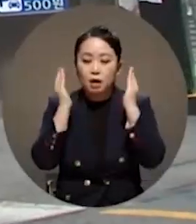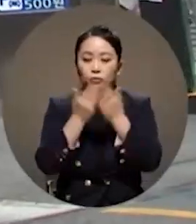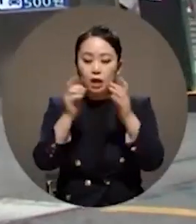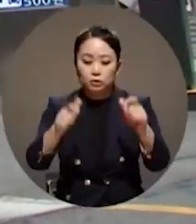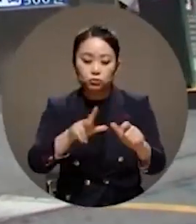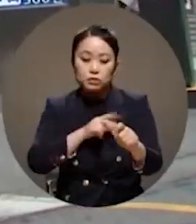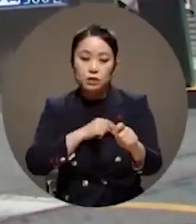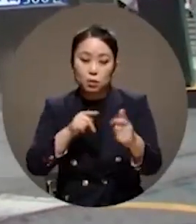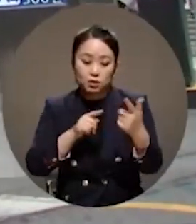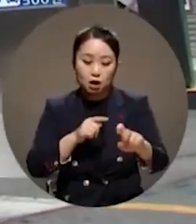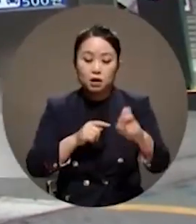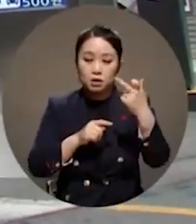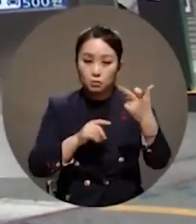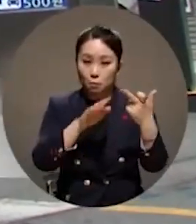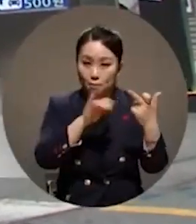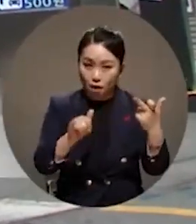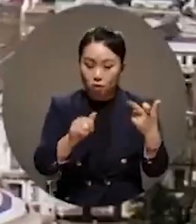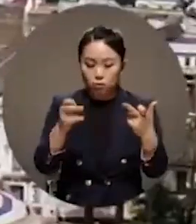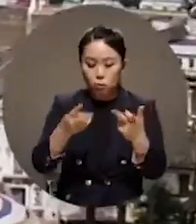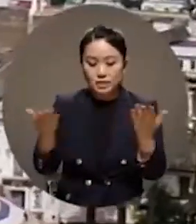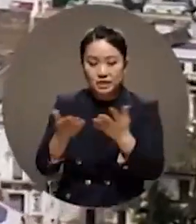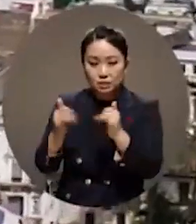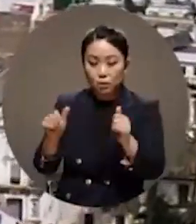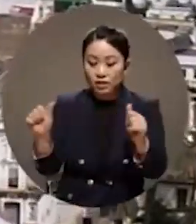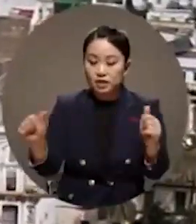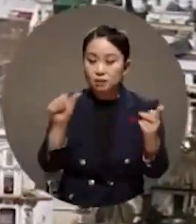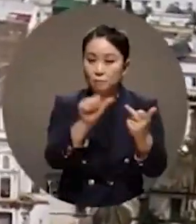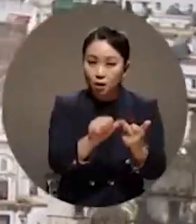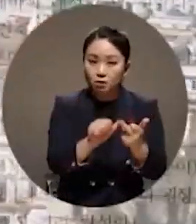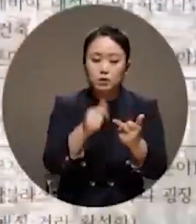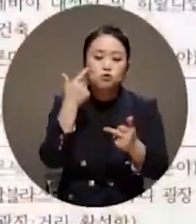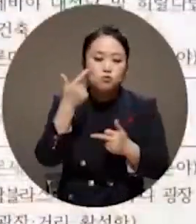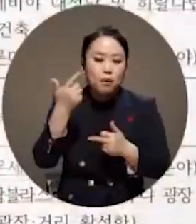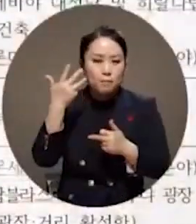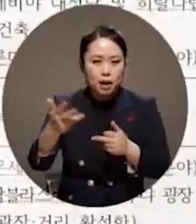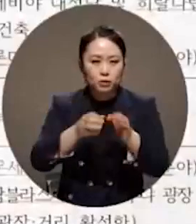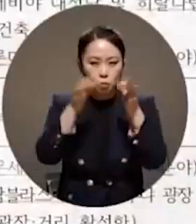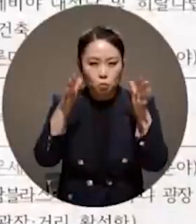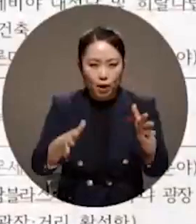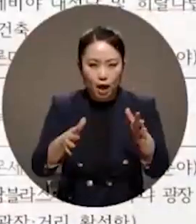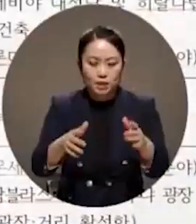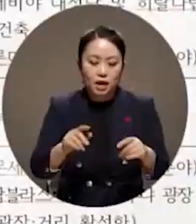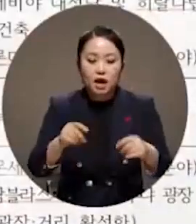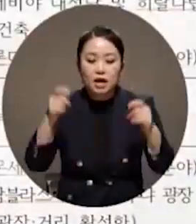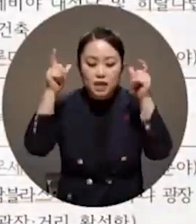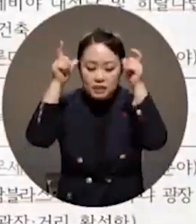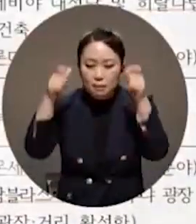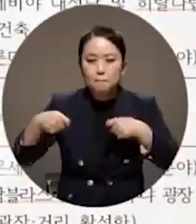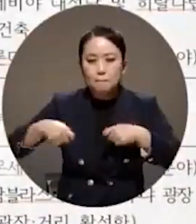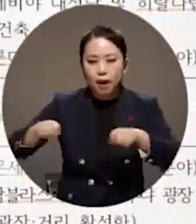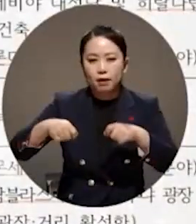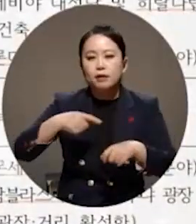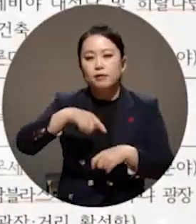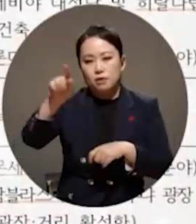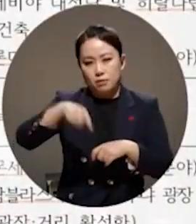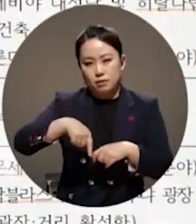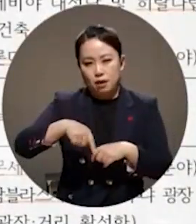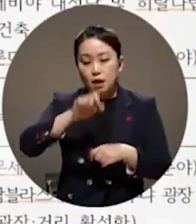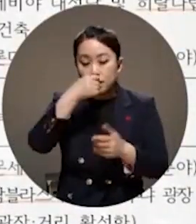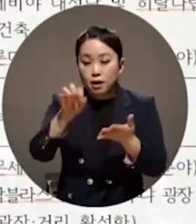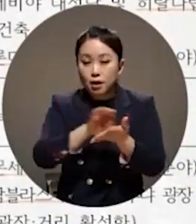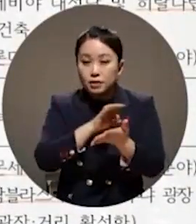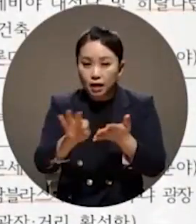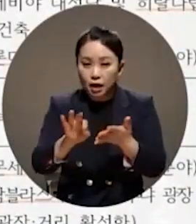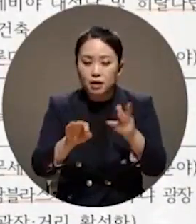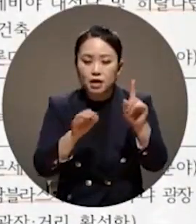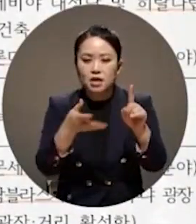해운대구 의원 17명과 수행직원 5명은 지난달 6박 8일간 스페인을 다녀왔습니다. 예산 1억 500여만 원이